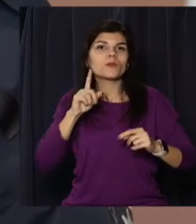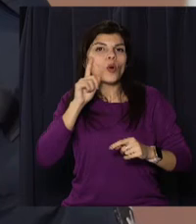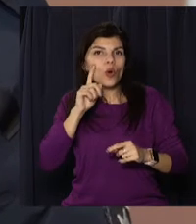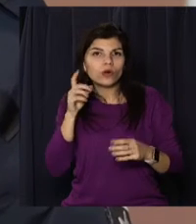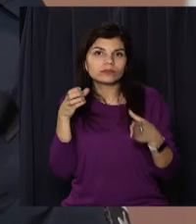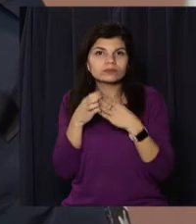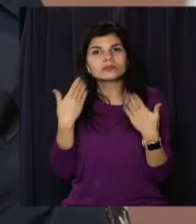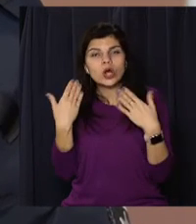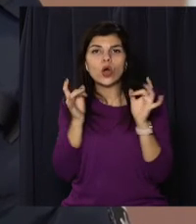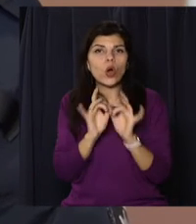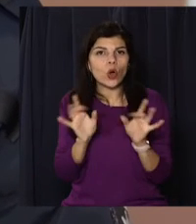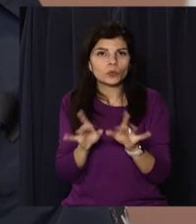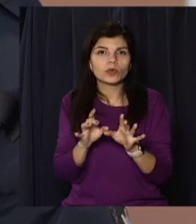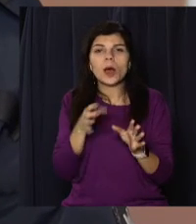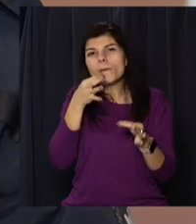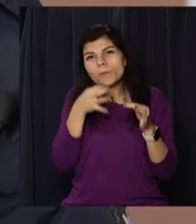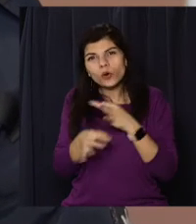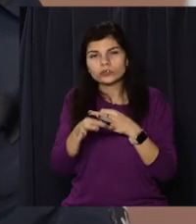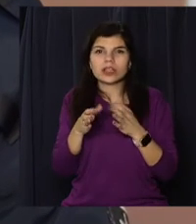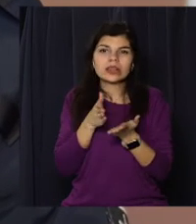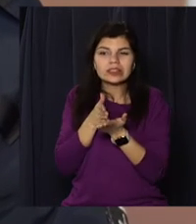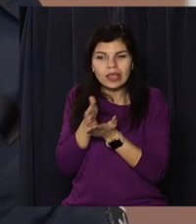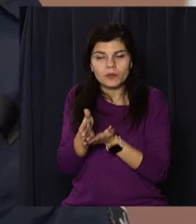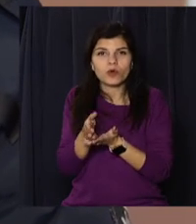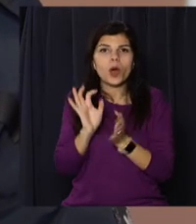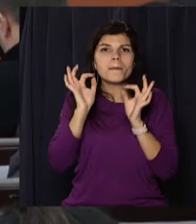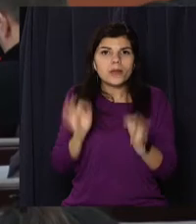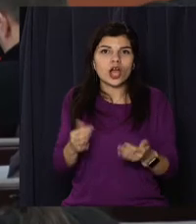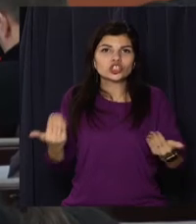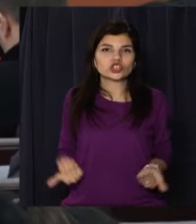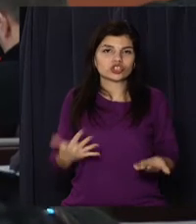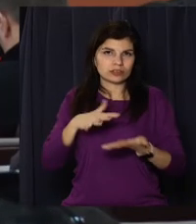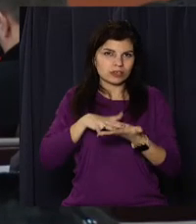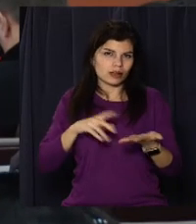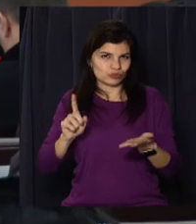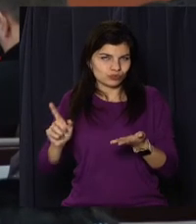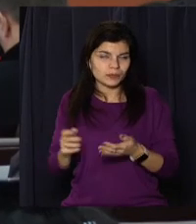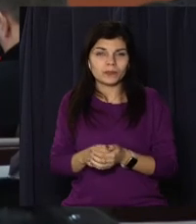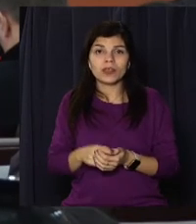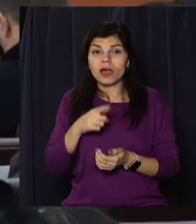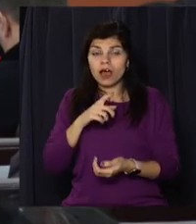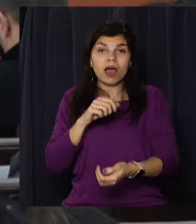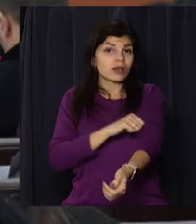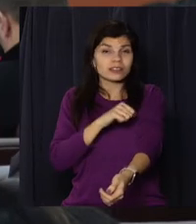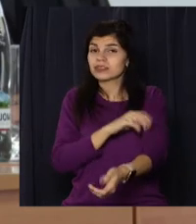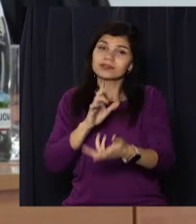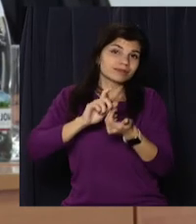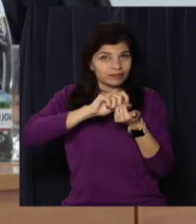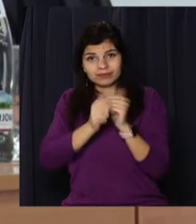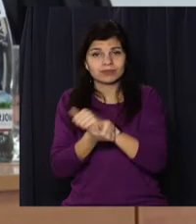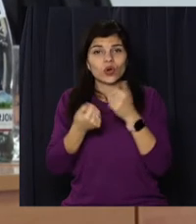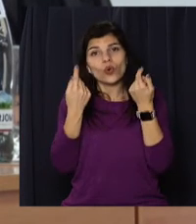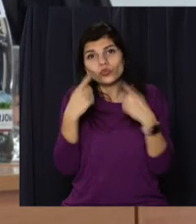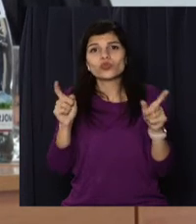молоддю, роз'яснюючи, підказуючи, направляючи їх у правильне русло. Альтернативу наркотикам члени комісії вбачають в